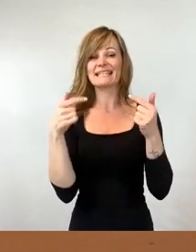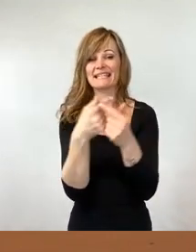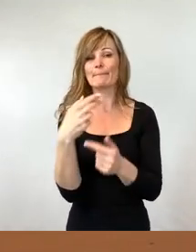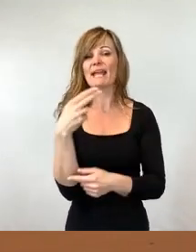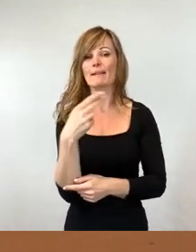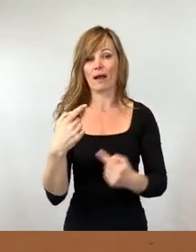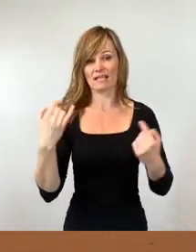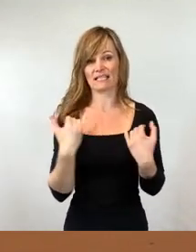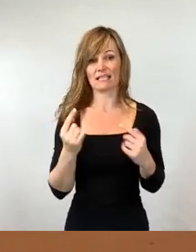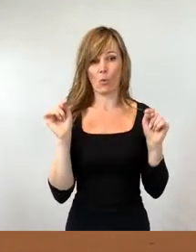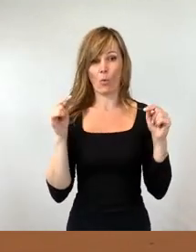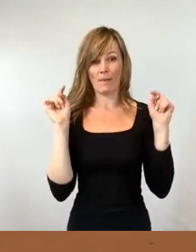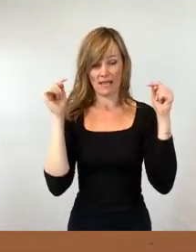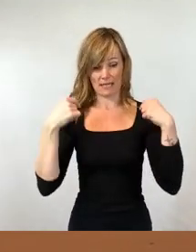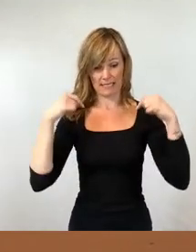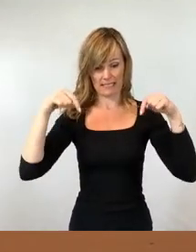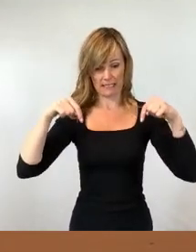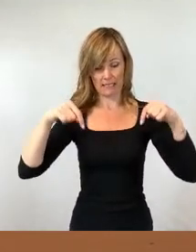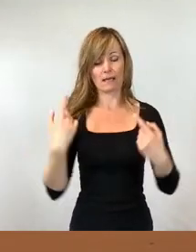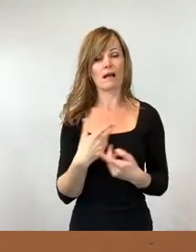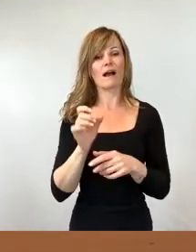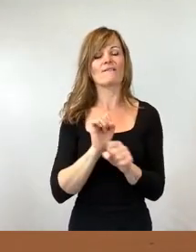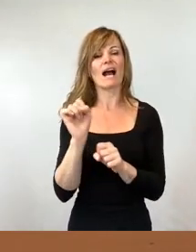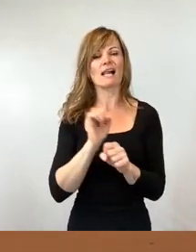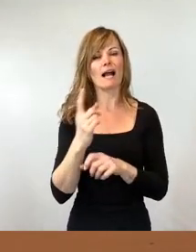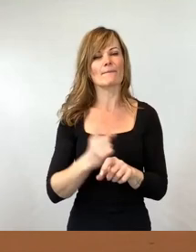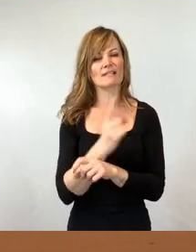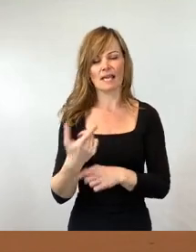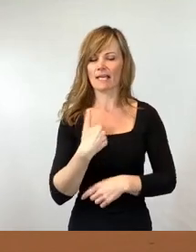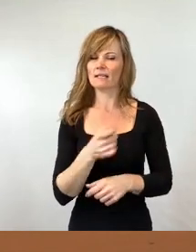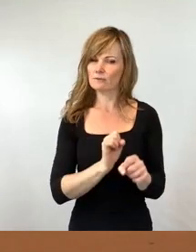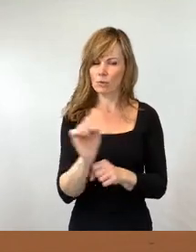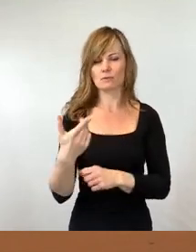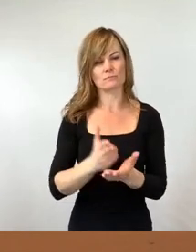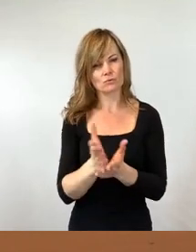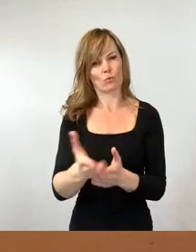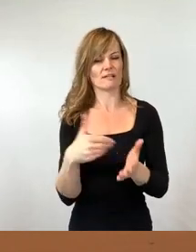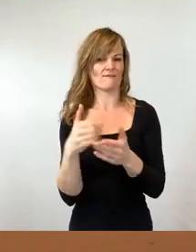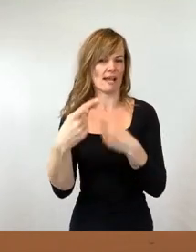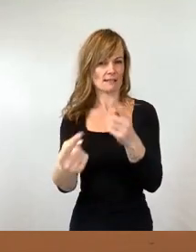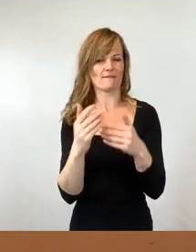in Wahlkampfzeiten davon nicht beeindrucken lassen. Vielen Dank.